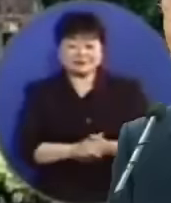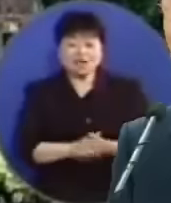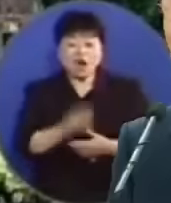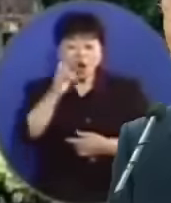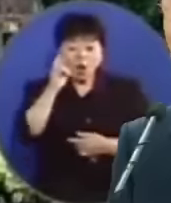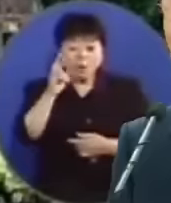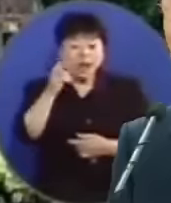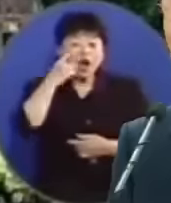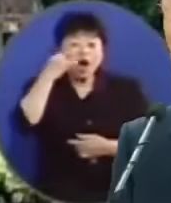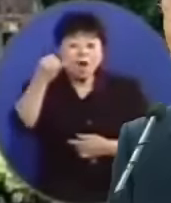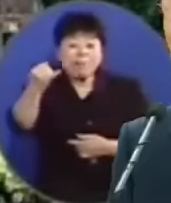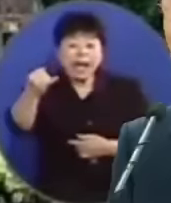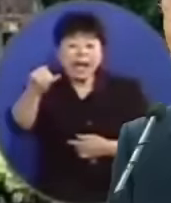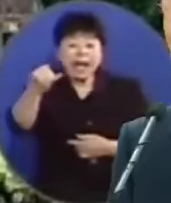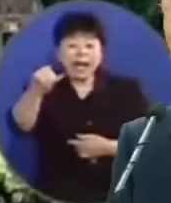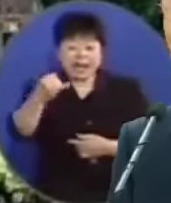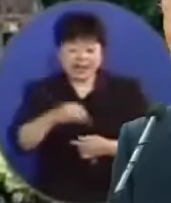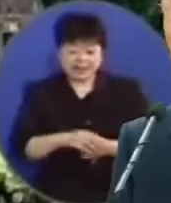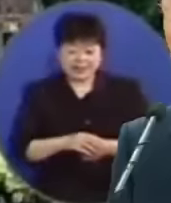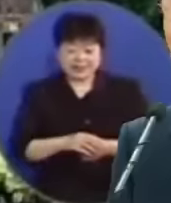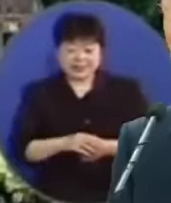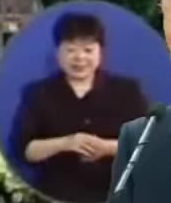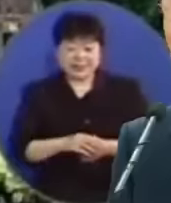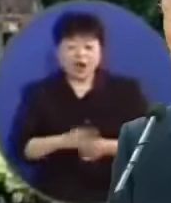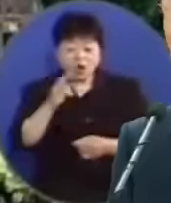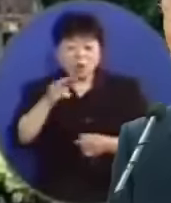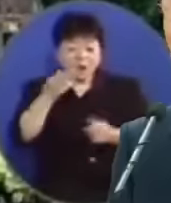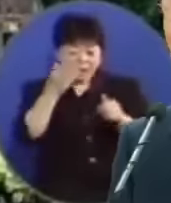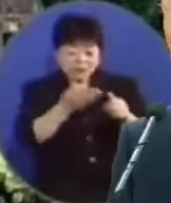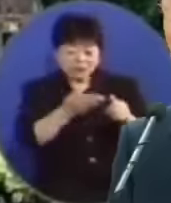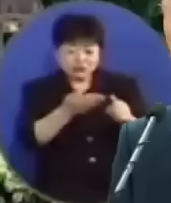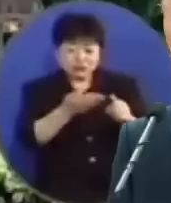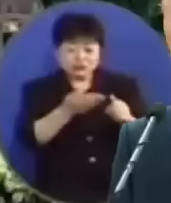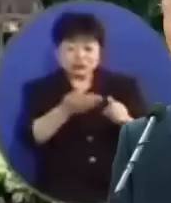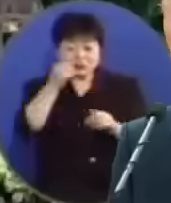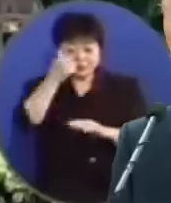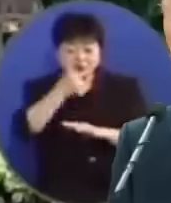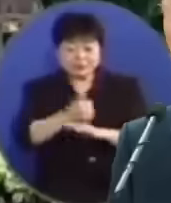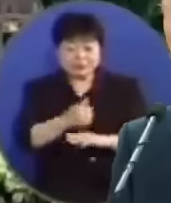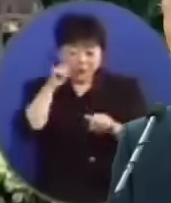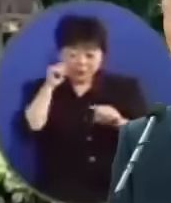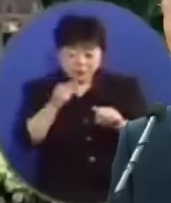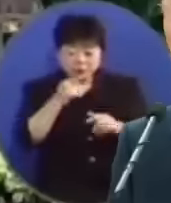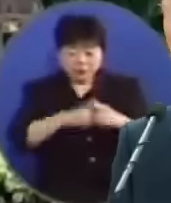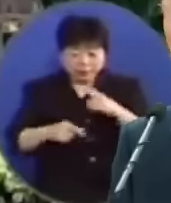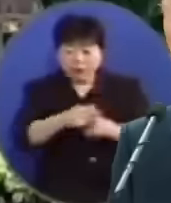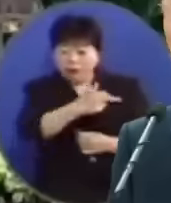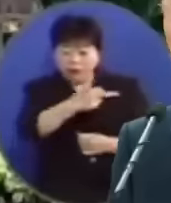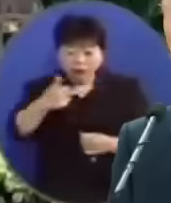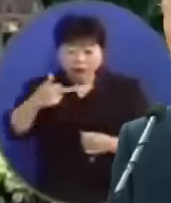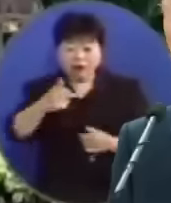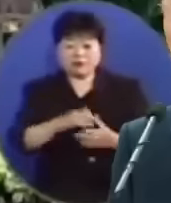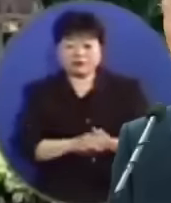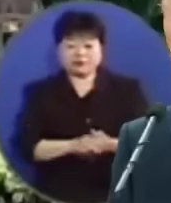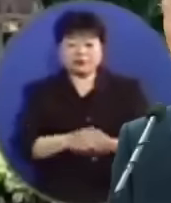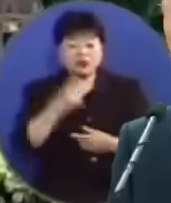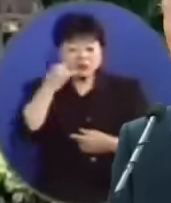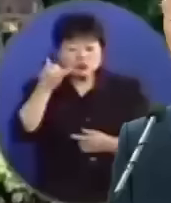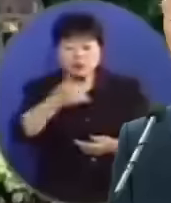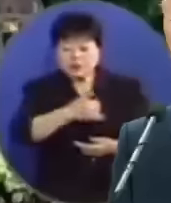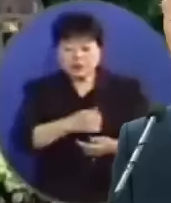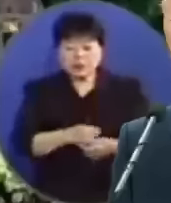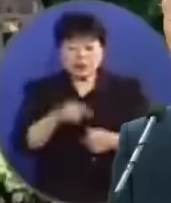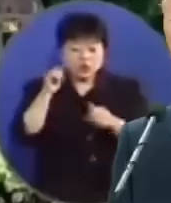록펠러 어머니가 록펠러에게 준 최후의 명령보다는 더 지엄한 것입니다. 부모님의